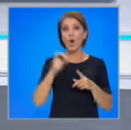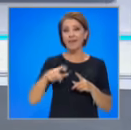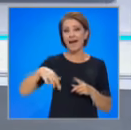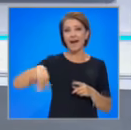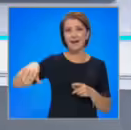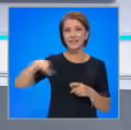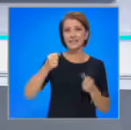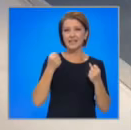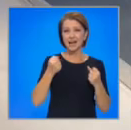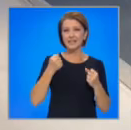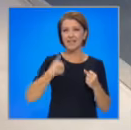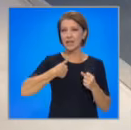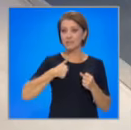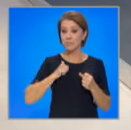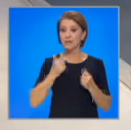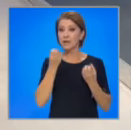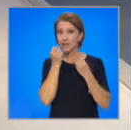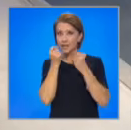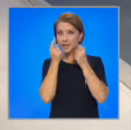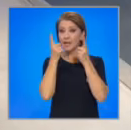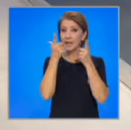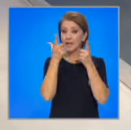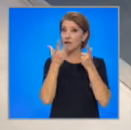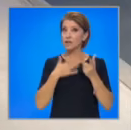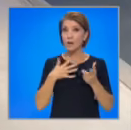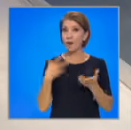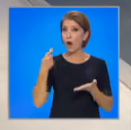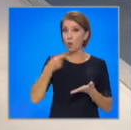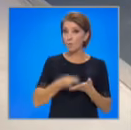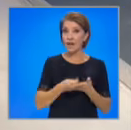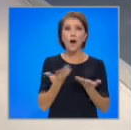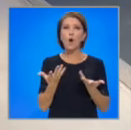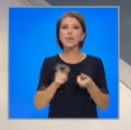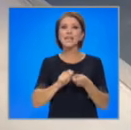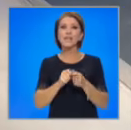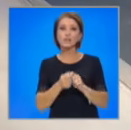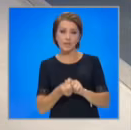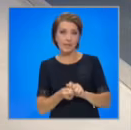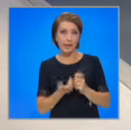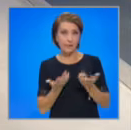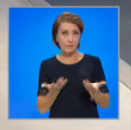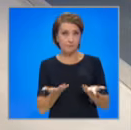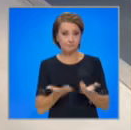и сега може да има глобени. Кои са нарушителите и ще си платят ли глобите? Започвам.